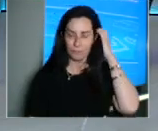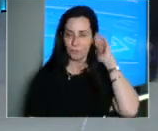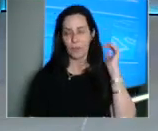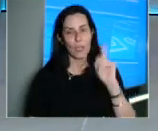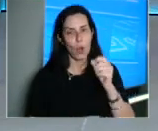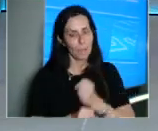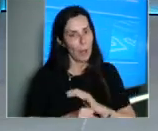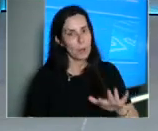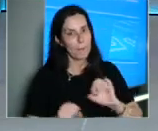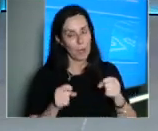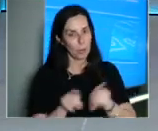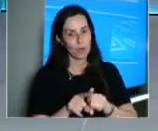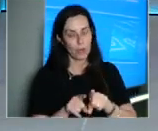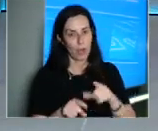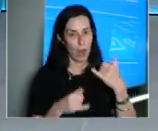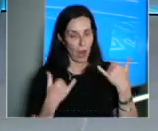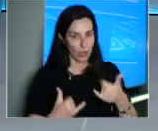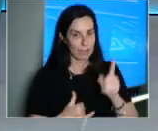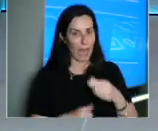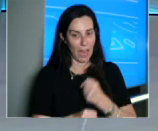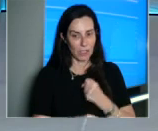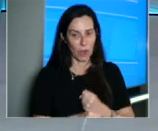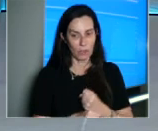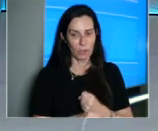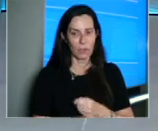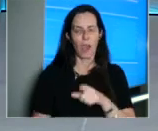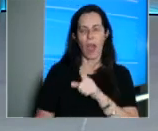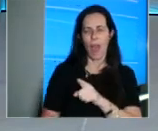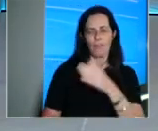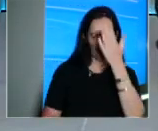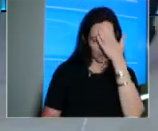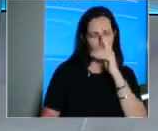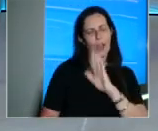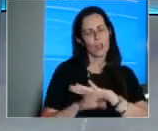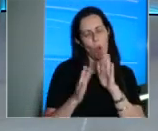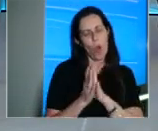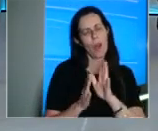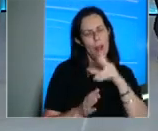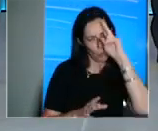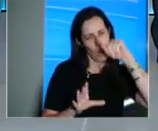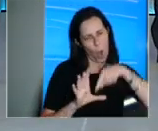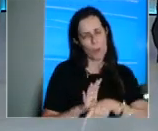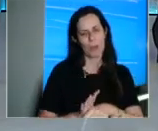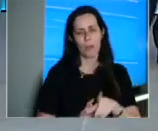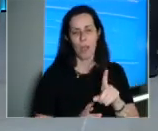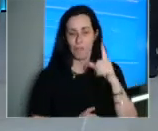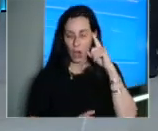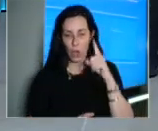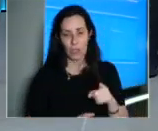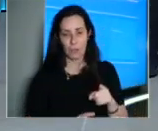אשת שטח, פעילה, כמו שהיא תצטרך לעשות את העבודה. כן, אבל מכירה, מכירה את רזי הליכוד וחובדים שם בליכוד. אבל אני לא יודע אם זו